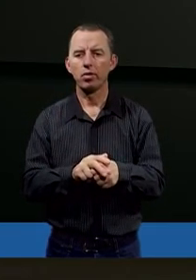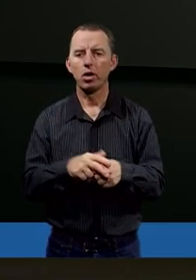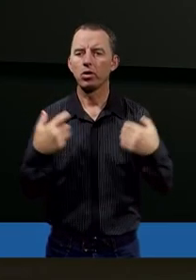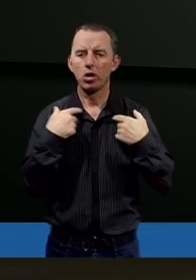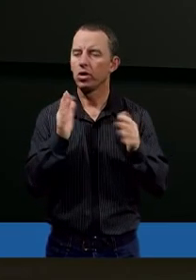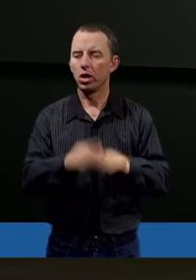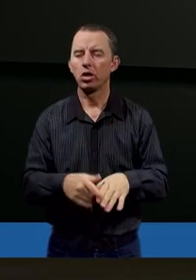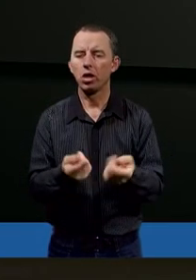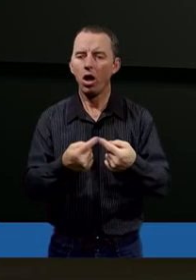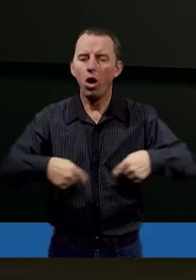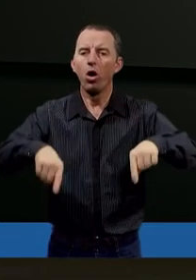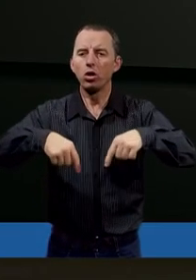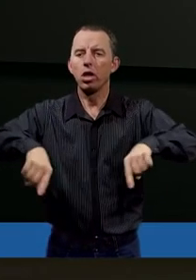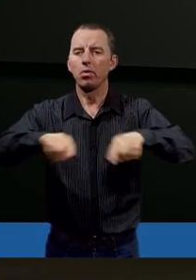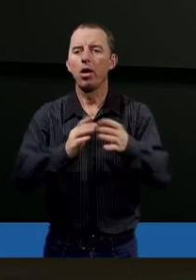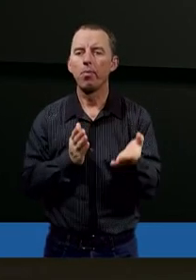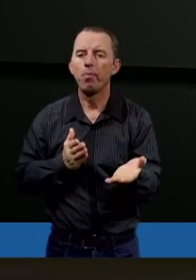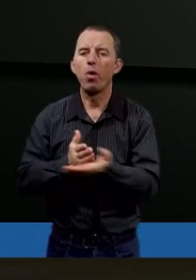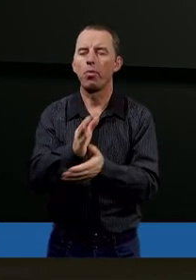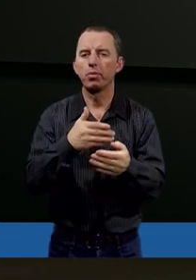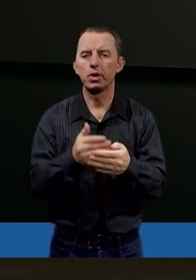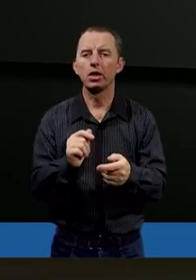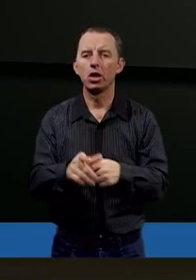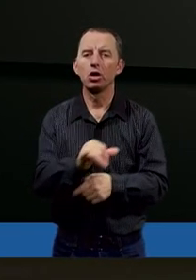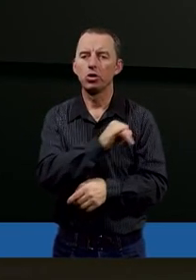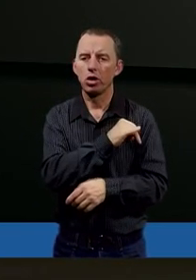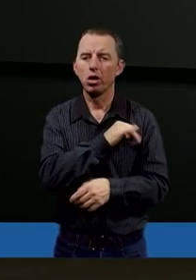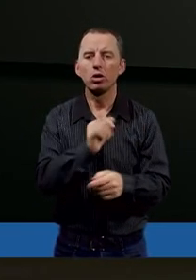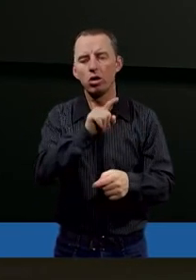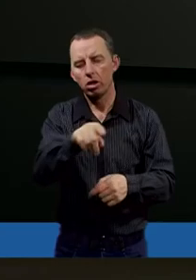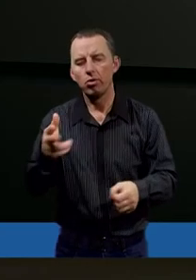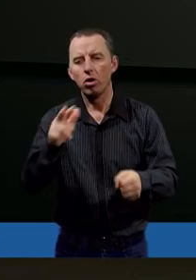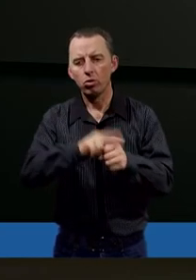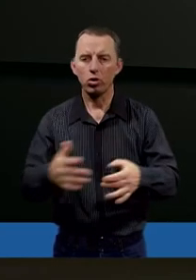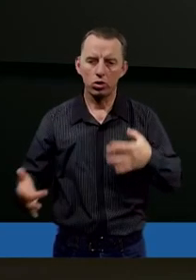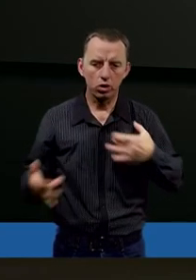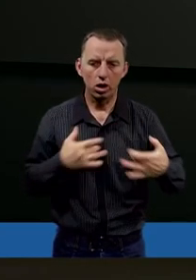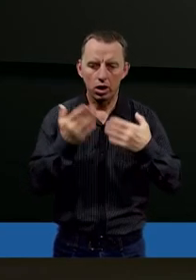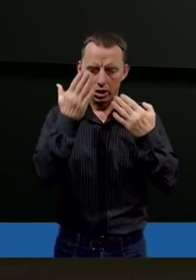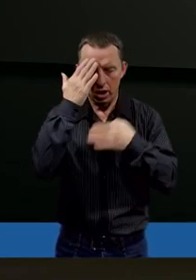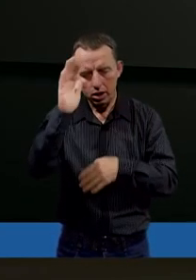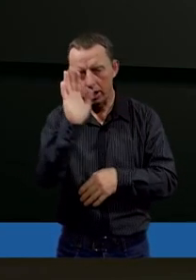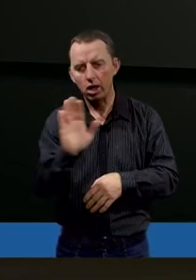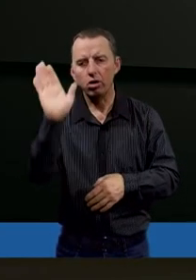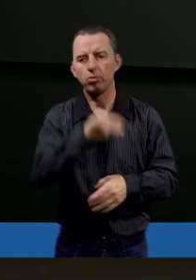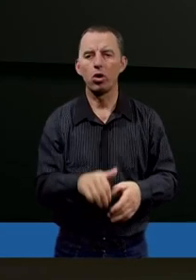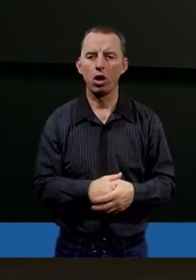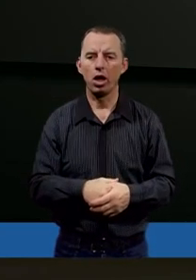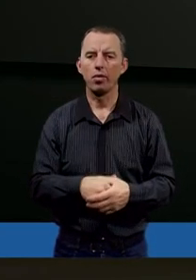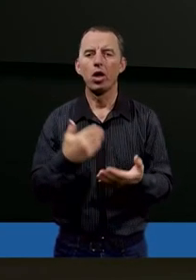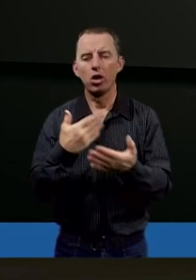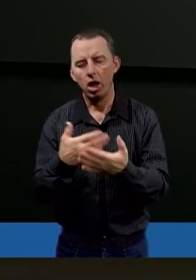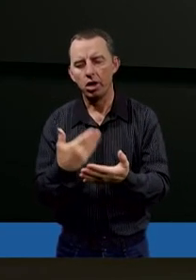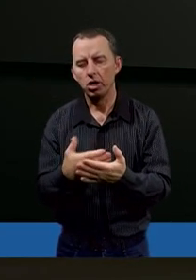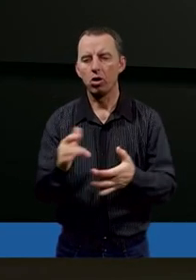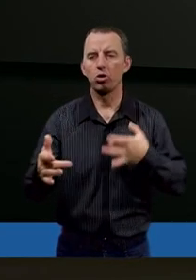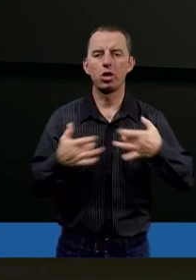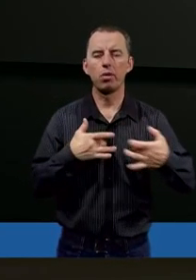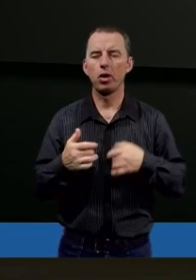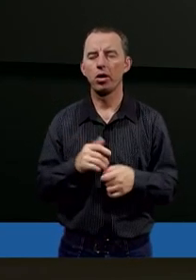zostaje odseparowany poprzez cierpienie. Albo co z tymi, którzy cierpią, nie znając Boga, dlaczego